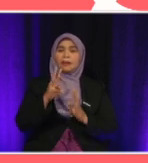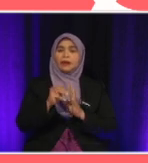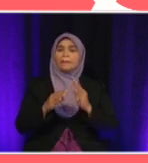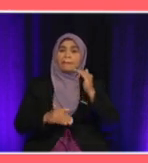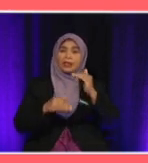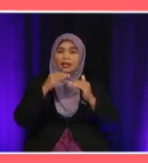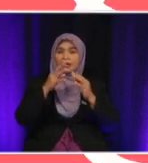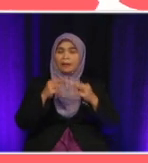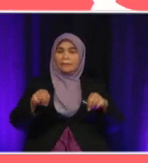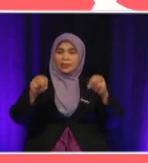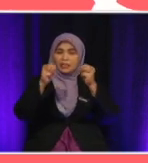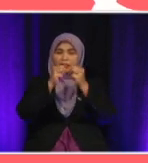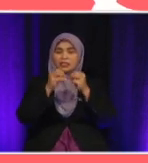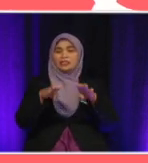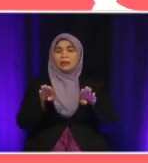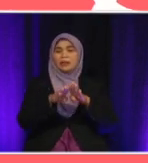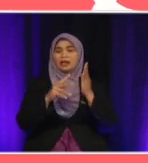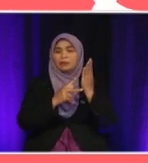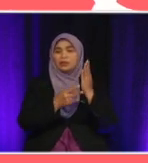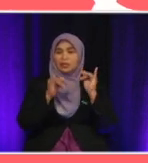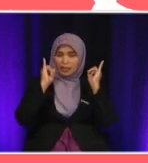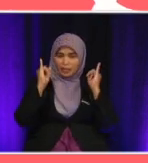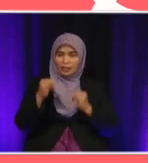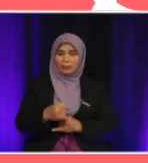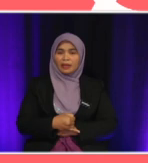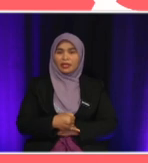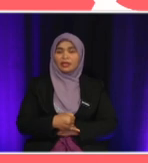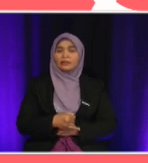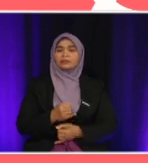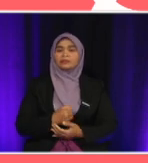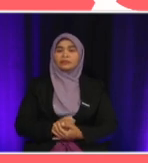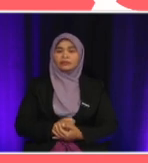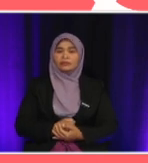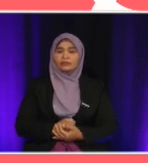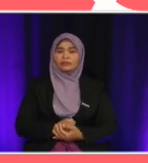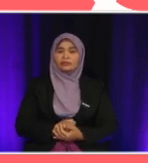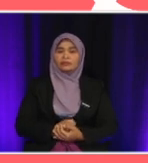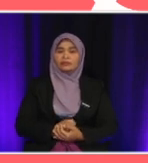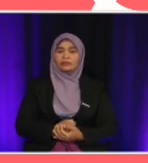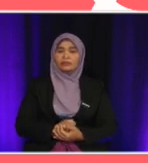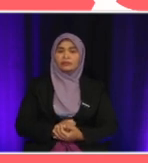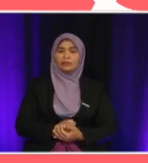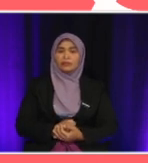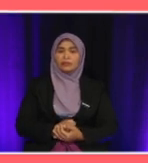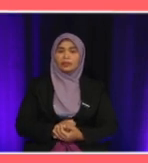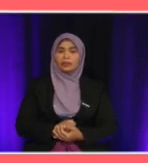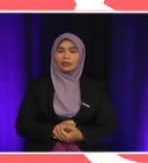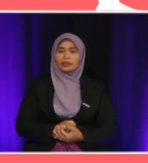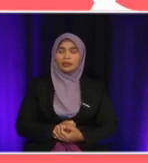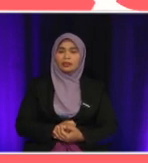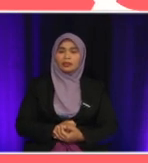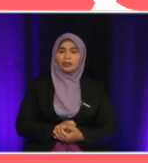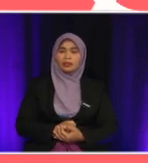pusat ibadah di Madinah Oke sebagai pusat ibadah ada lagi nggak coba Azzam dengan